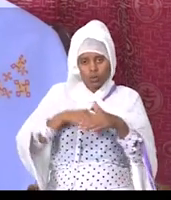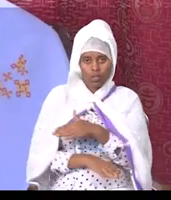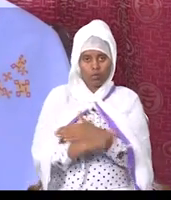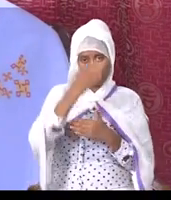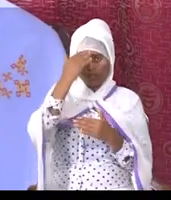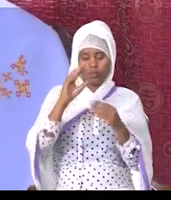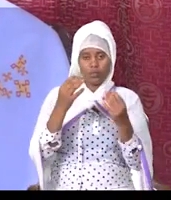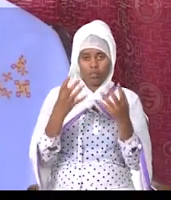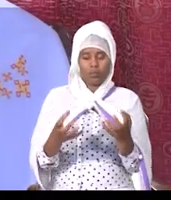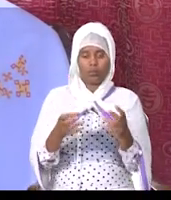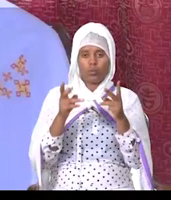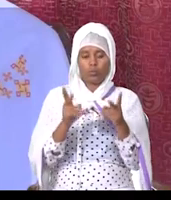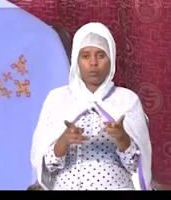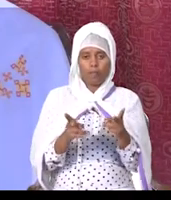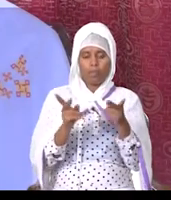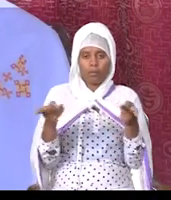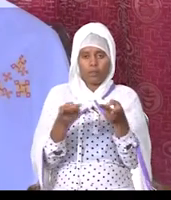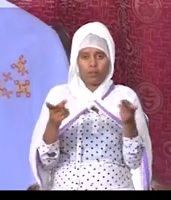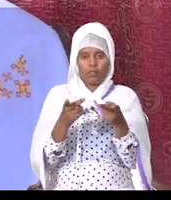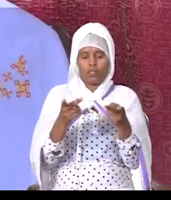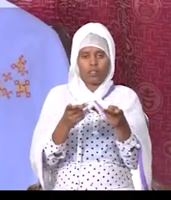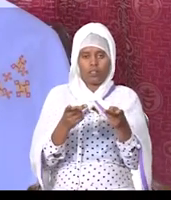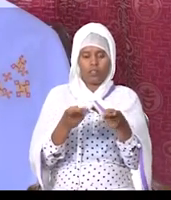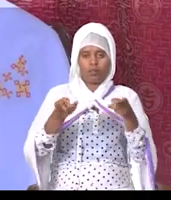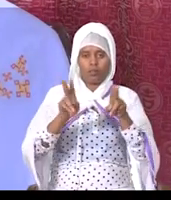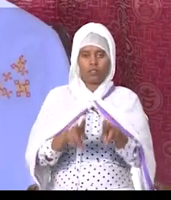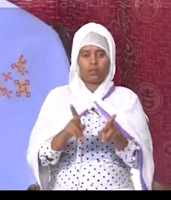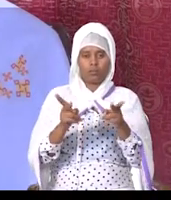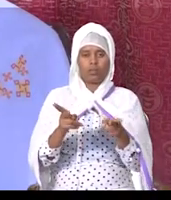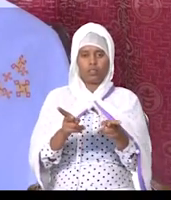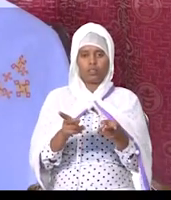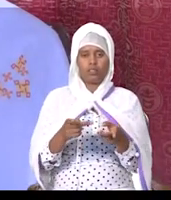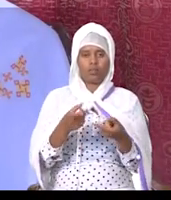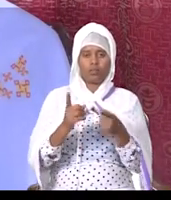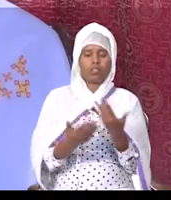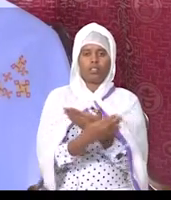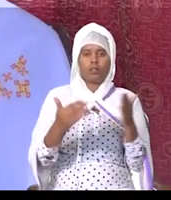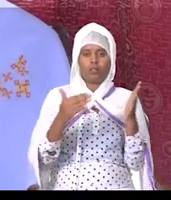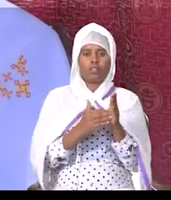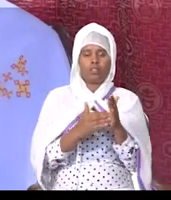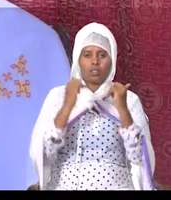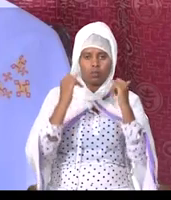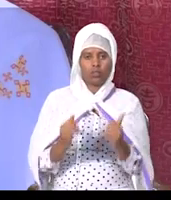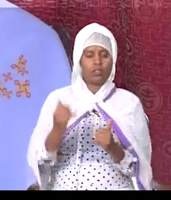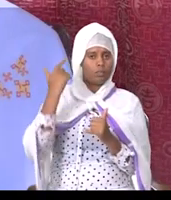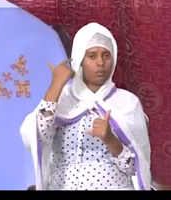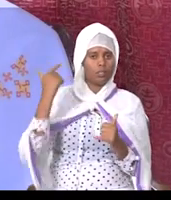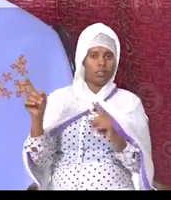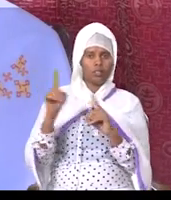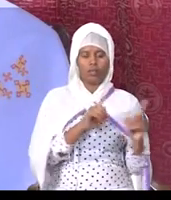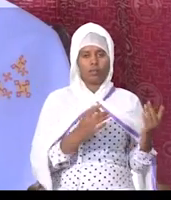ይበቃ እግዚኣብሔር ቅረበለልና ስለዚ ከምዚ ዓይነት መርገም ከምዚ ዓይነት ፍዳ ምእንቲ ከይበፅሓና ክቡራን